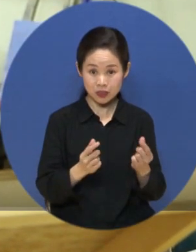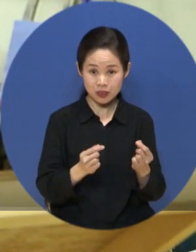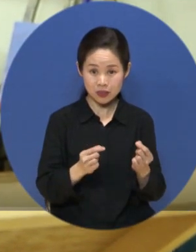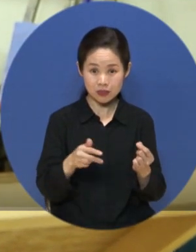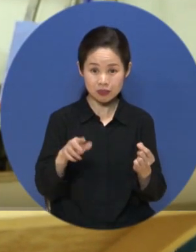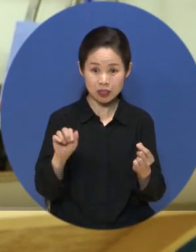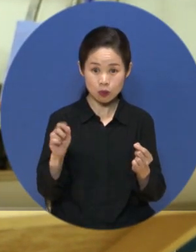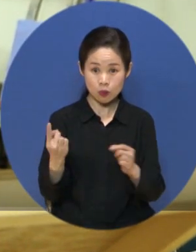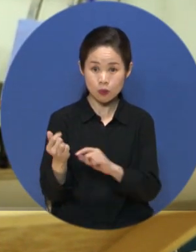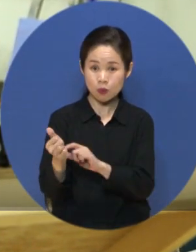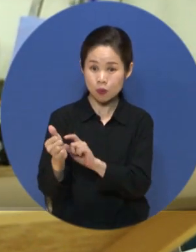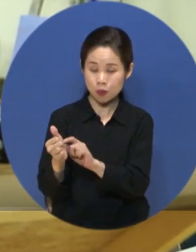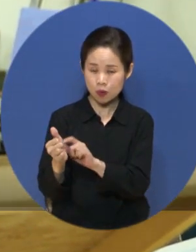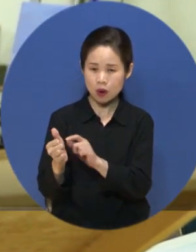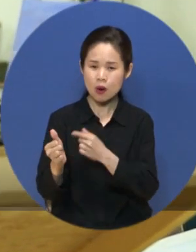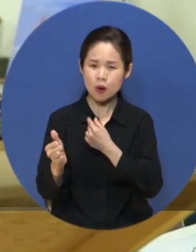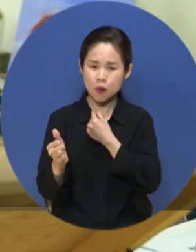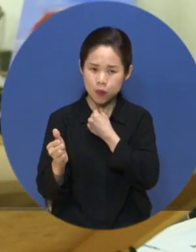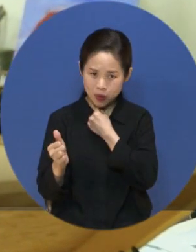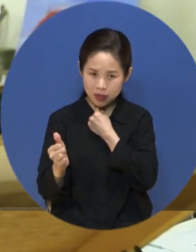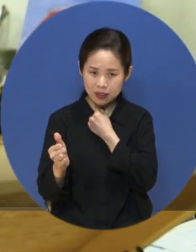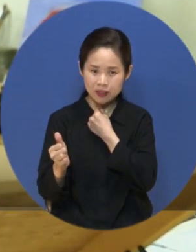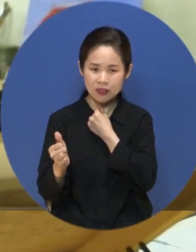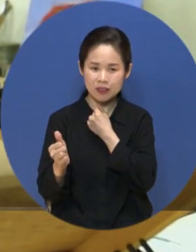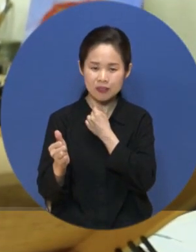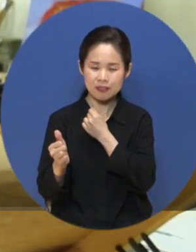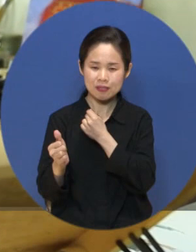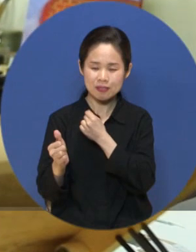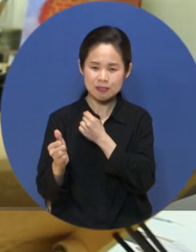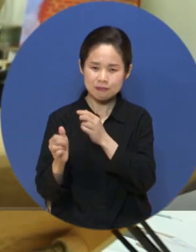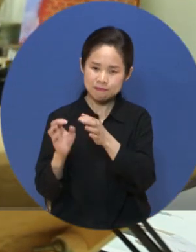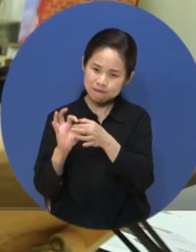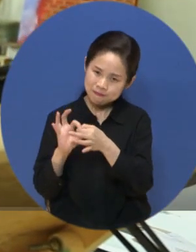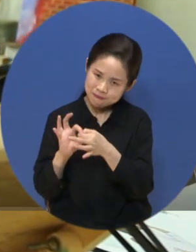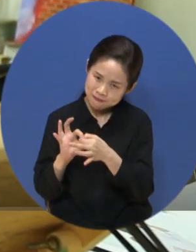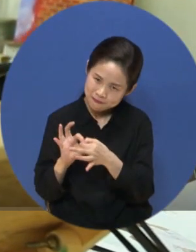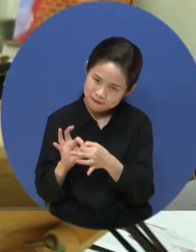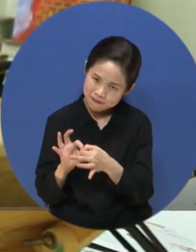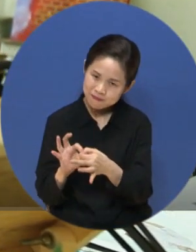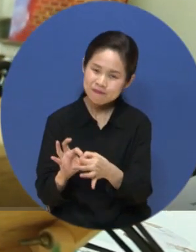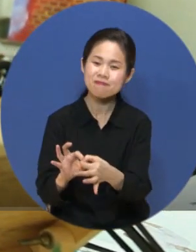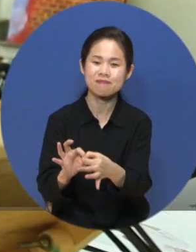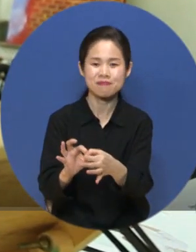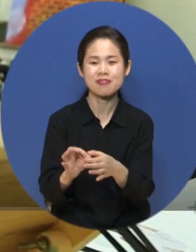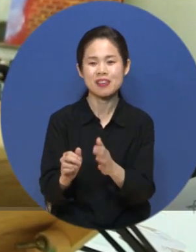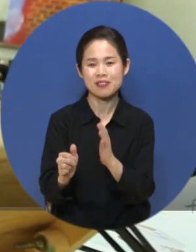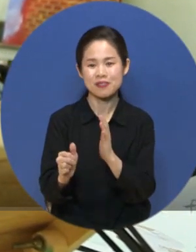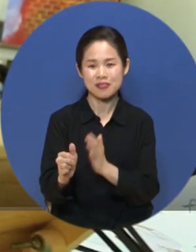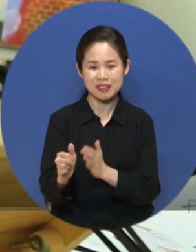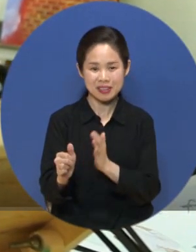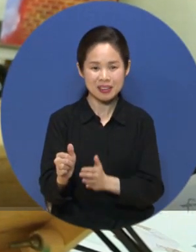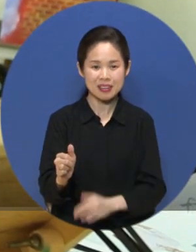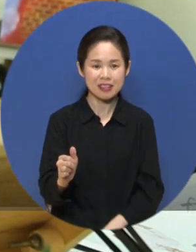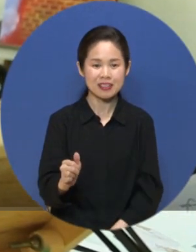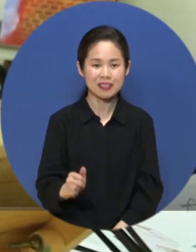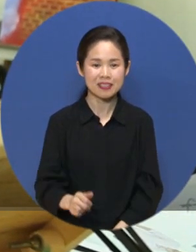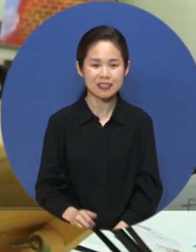친구가 하고 싶은 거를 끝까지 해나갔으면 좋겠어요.